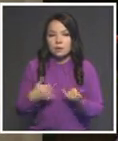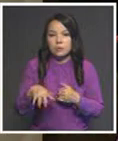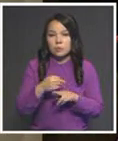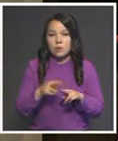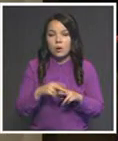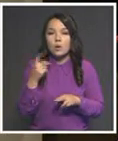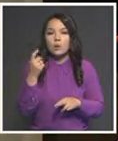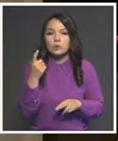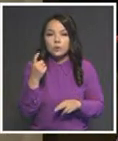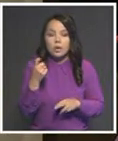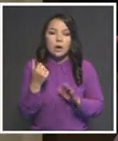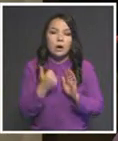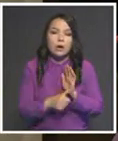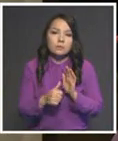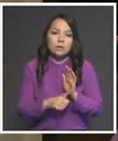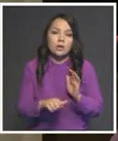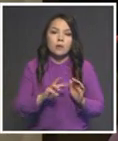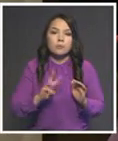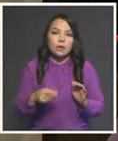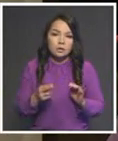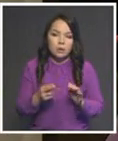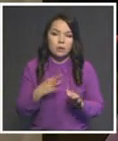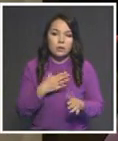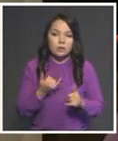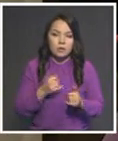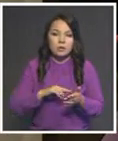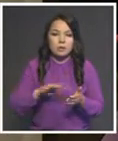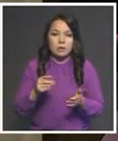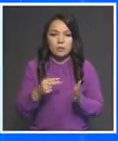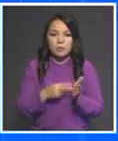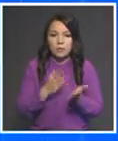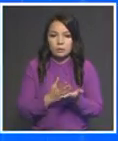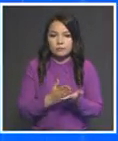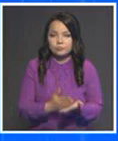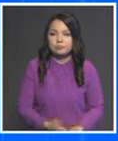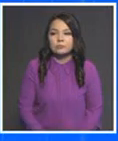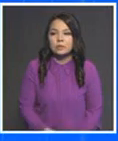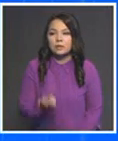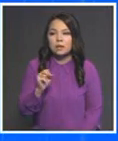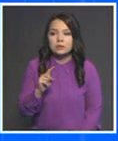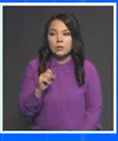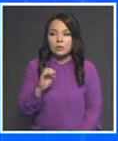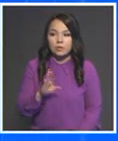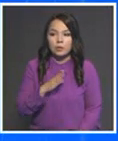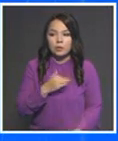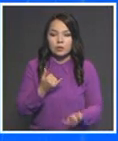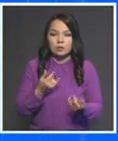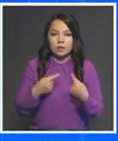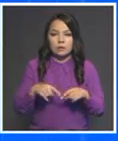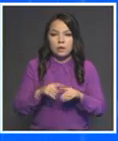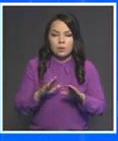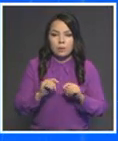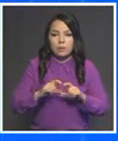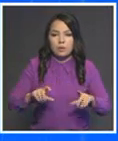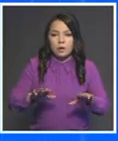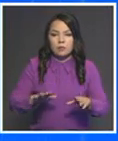портфелімізде 160 миллиард теңгеге жобамыз бар. Назарбаев зияткерлік мектептері дербес білім